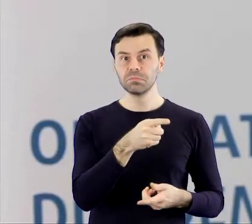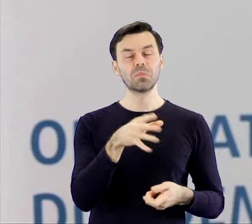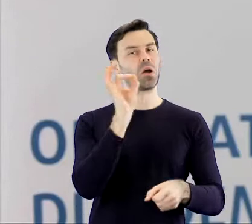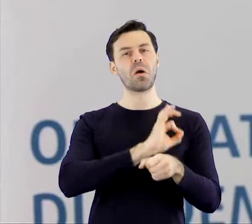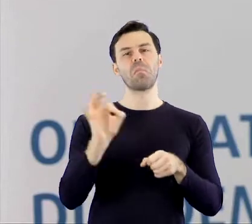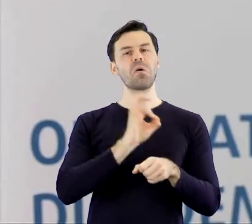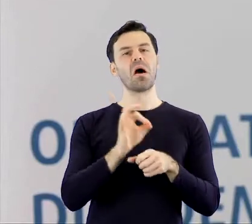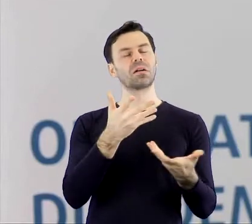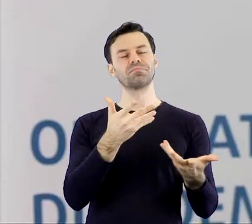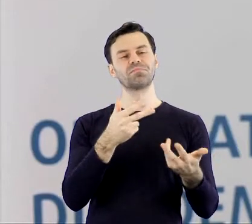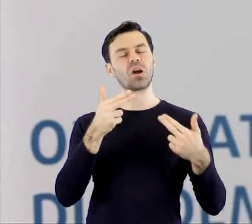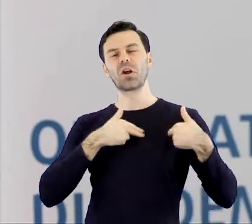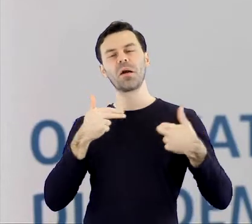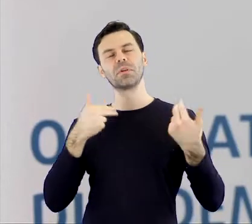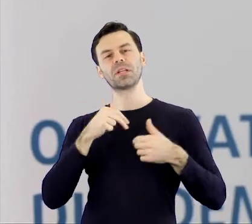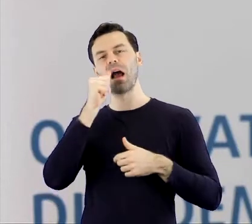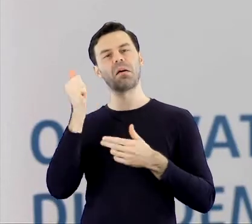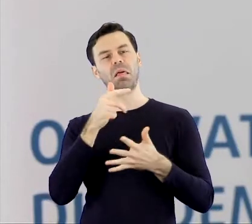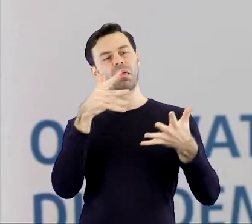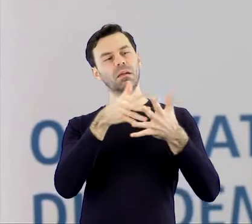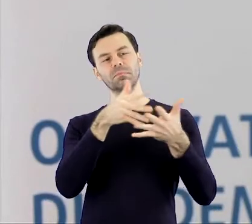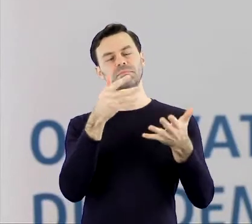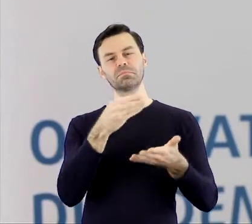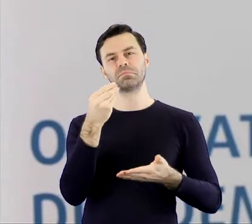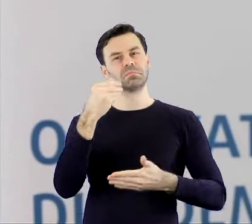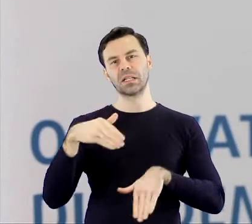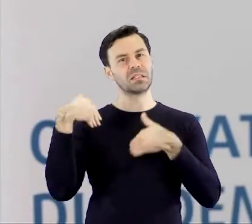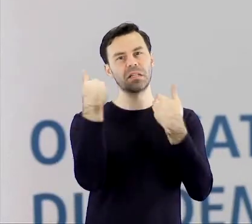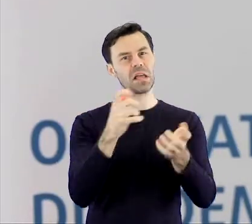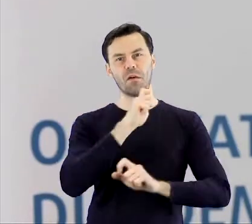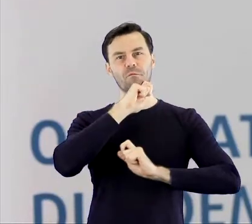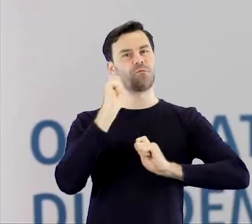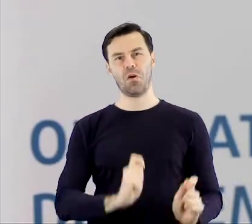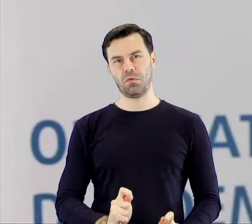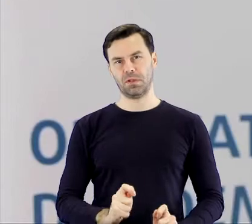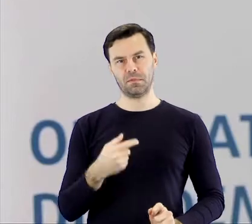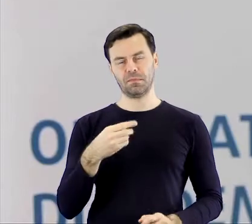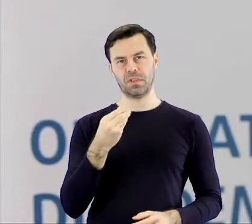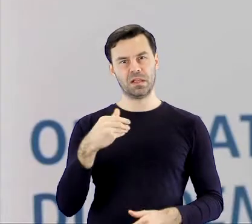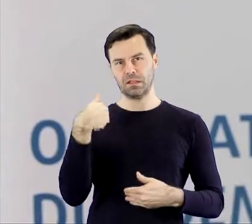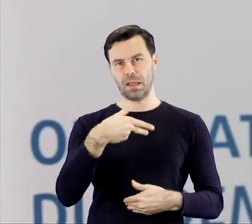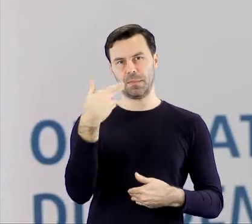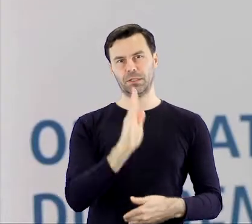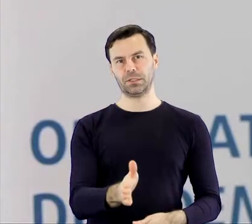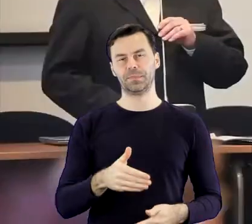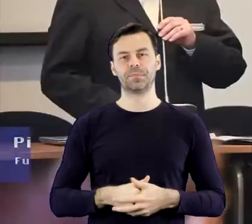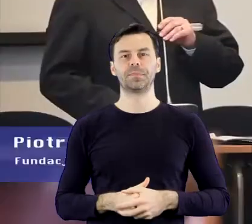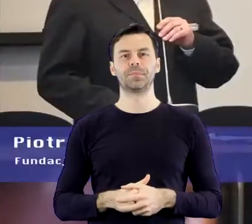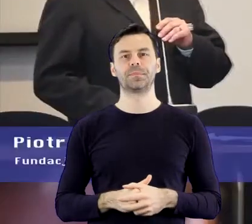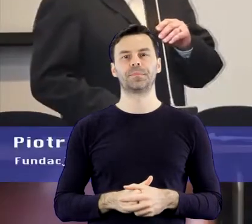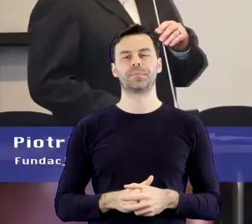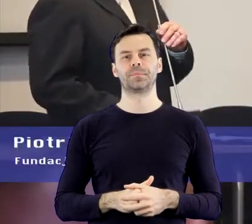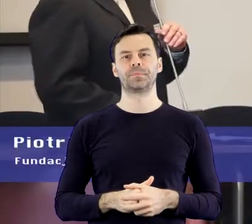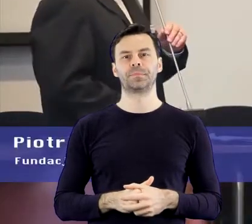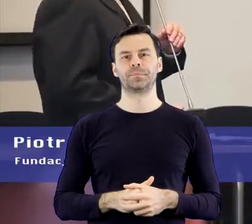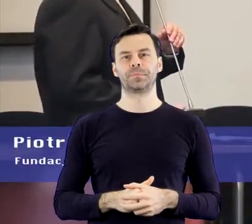Europejską za niekwalifikowalne i w związku z tym koszty nie zostaną zwrócone projektodawcy.